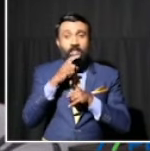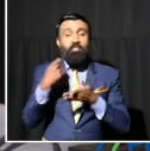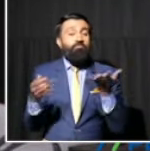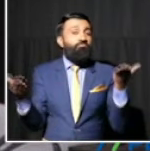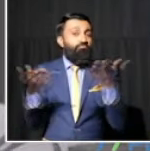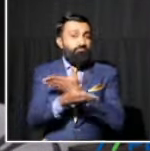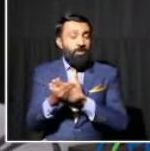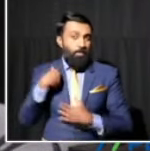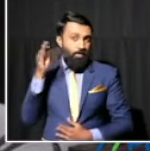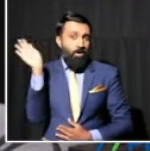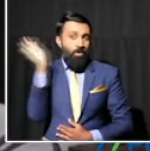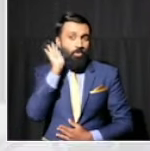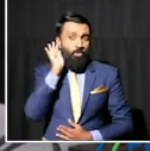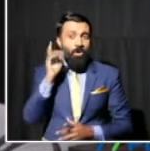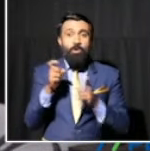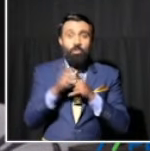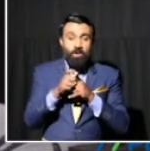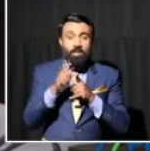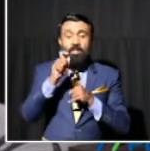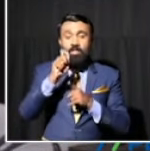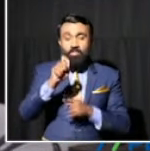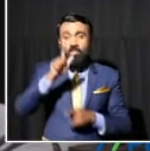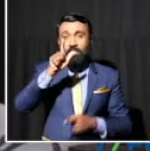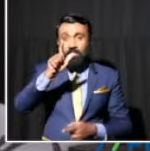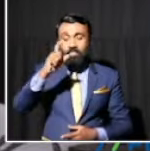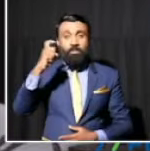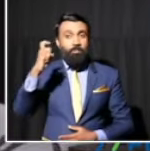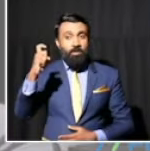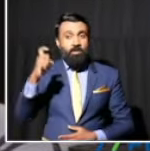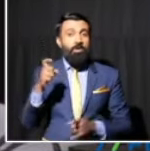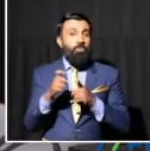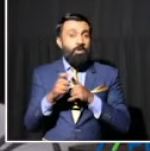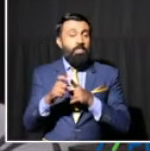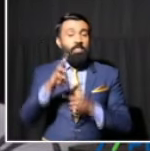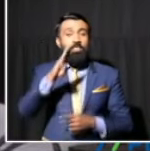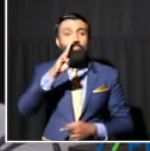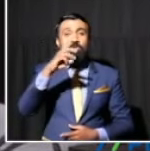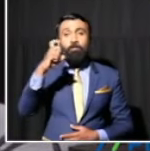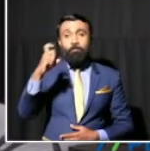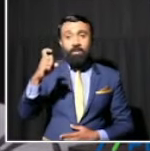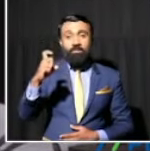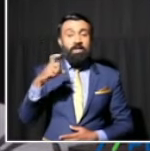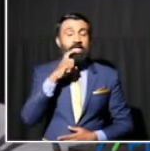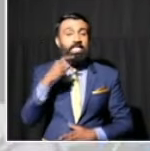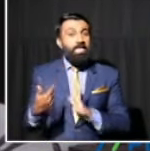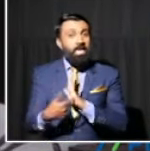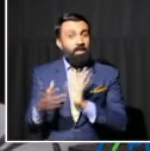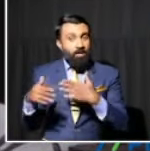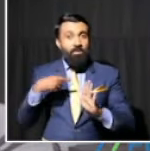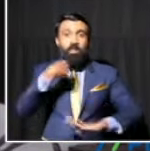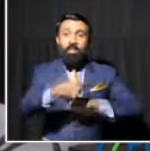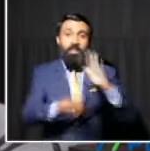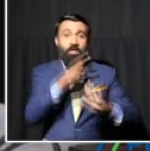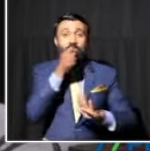මට ආරංචි විදියට 1207 හමාරයි. හැබැයි අදාන ඉන්දියාවෙන් ගන්න කීයද? 1203 හමාරයි. අදාන ඉන්දියාවෙන් ගන්න ඕන ටෙන්ඩර් කරලා. හැබැයි ලංකාවේ පත